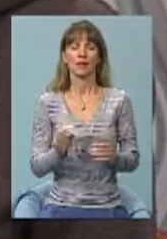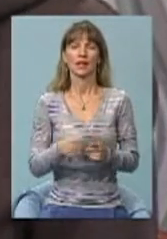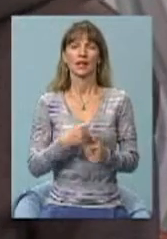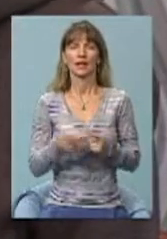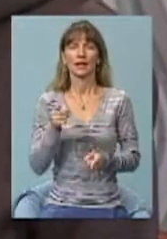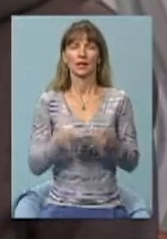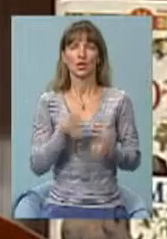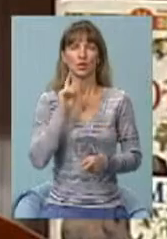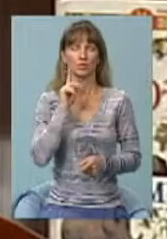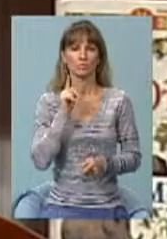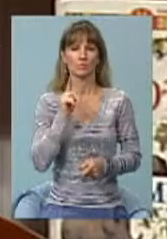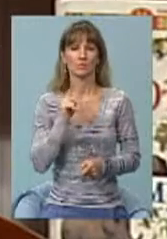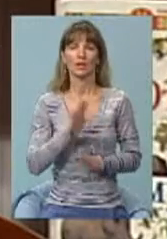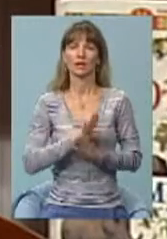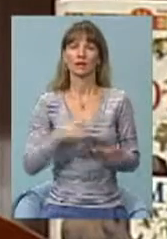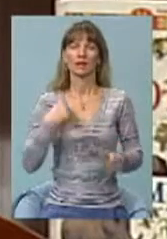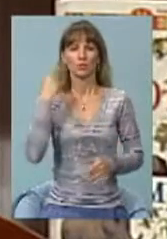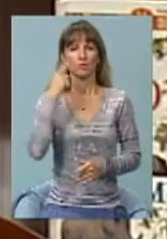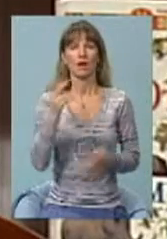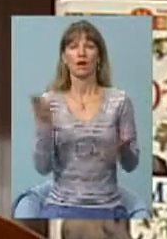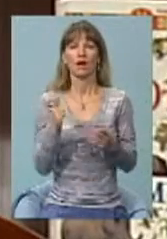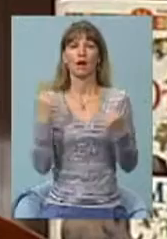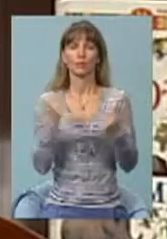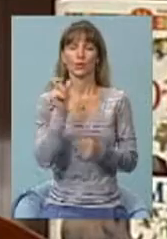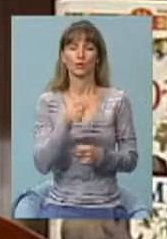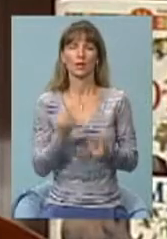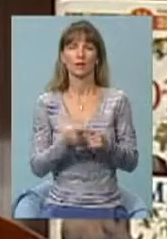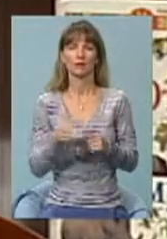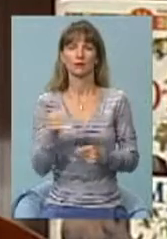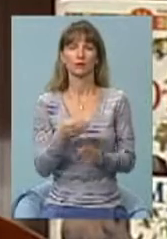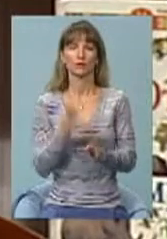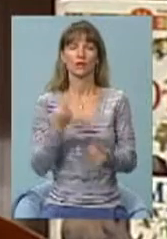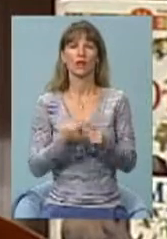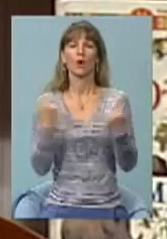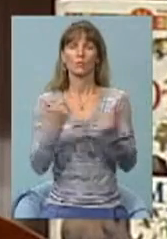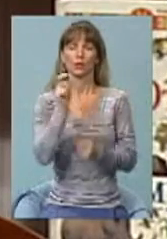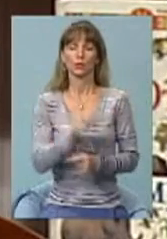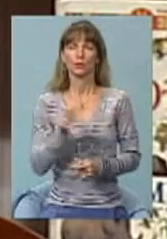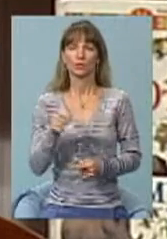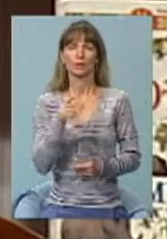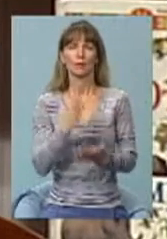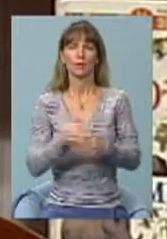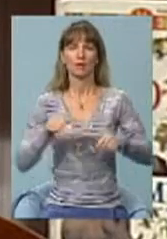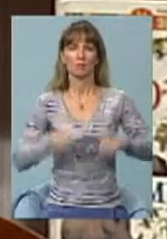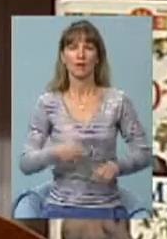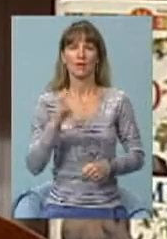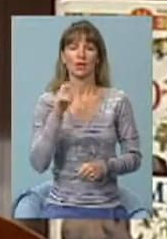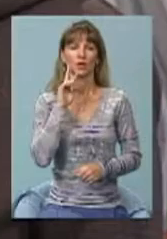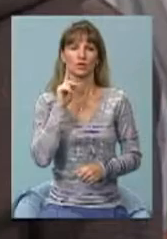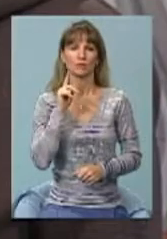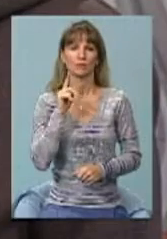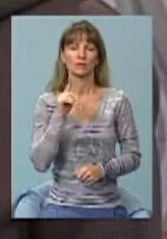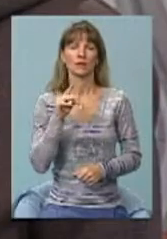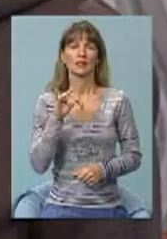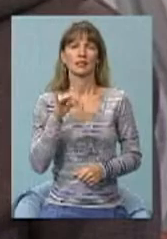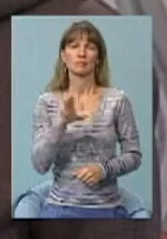іноді помиляються? Ні, мені кажеться, вони як звичайні люди, філософи – це, прежде всего, звичайні люди, вони мають право на ошибки. А